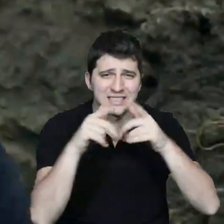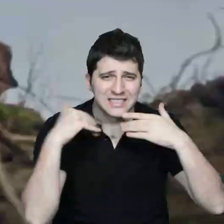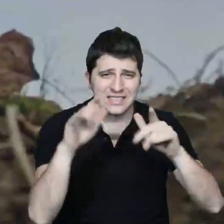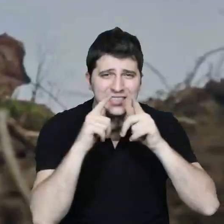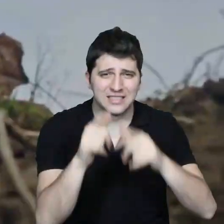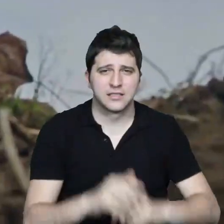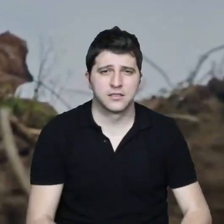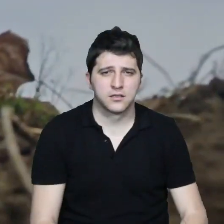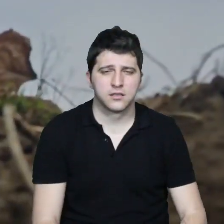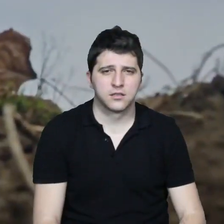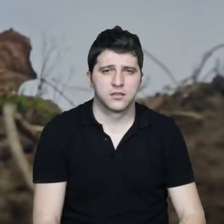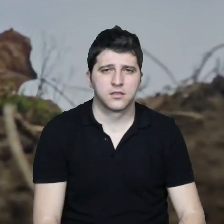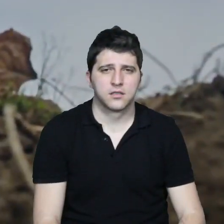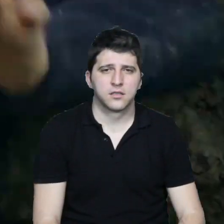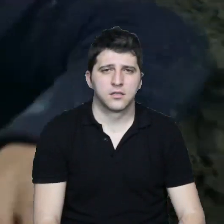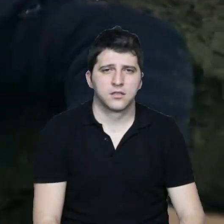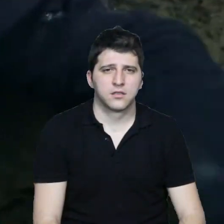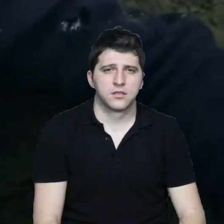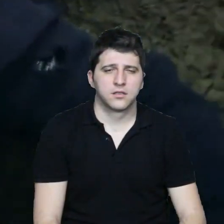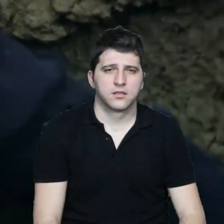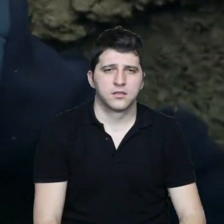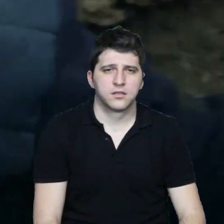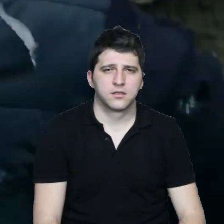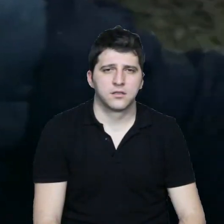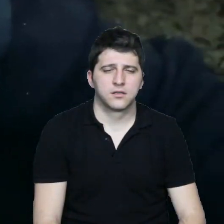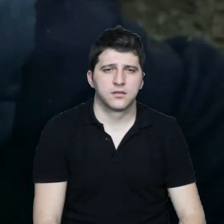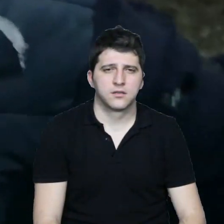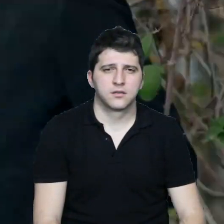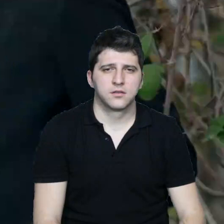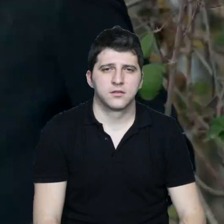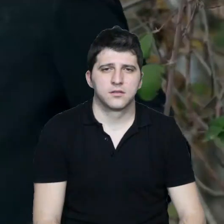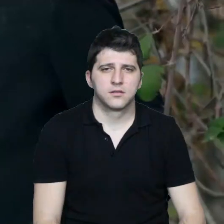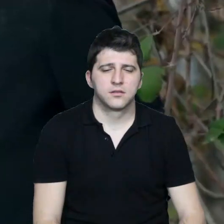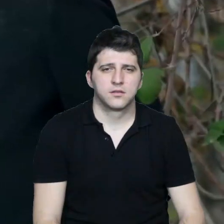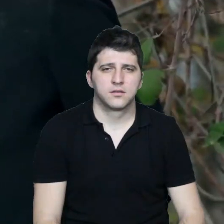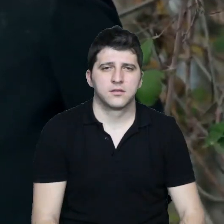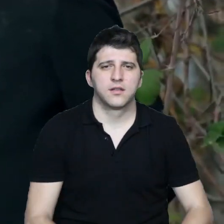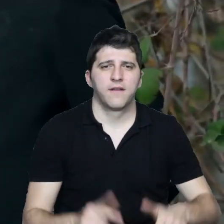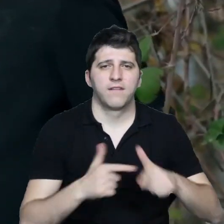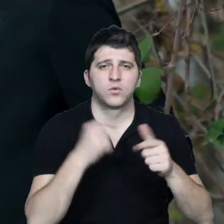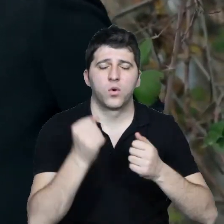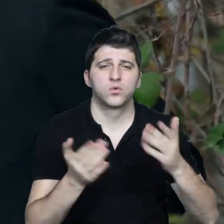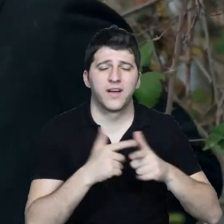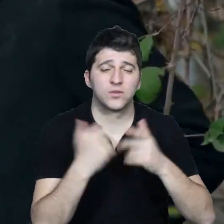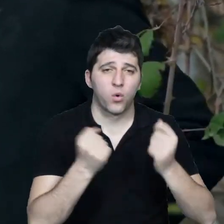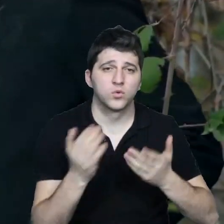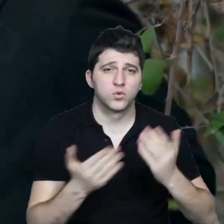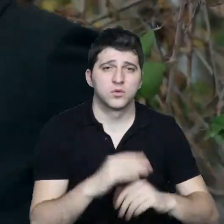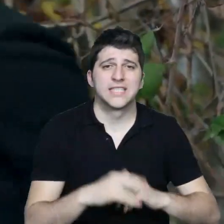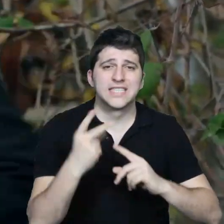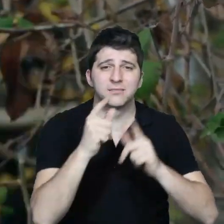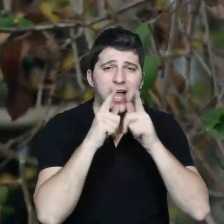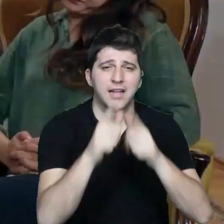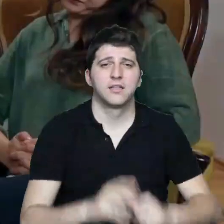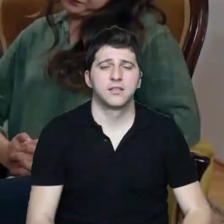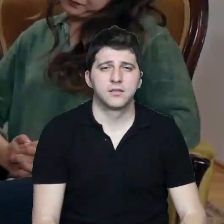Köpek çukurun tepesinde durmuş havlıyor. İsmail'in montu kesikler yırtıklar içinde. Fatih koş. Hadi abi. Fatih koş.